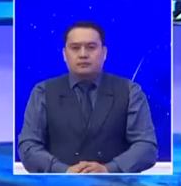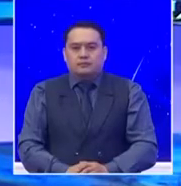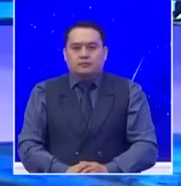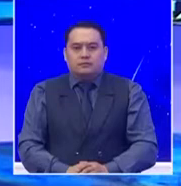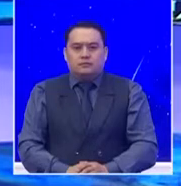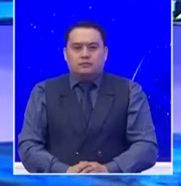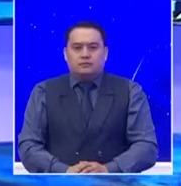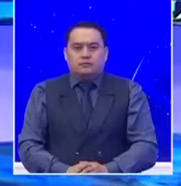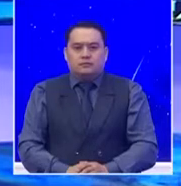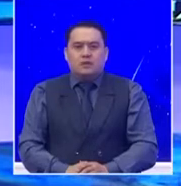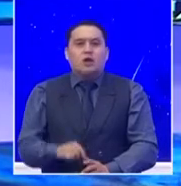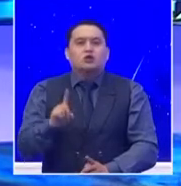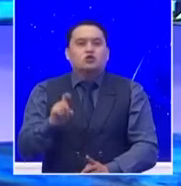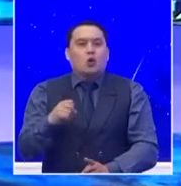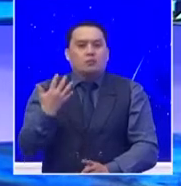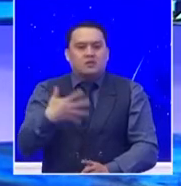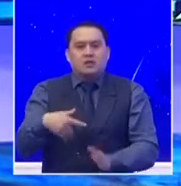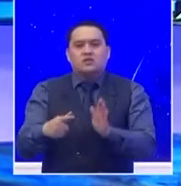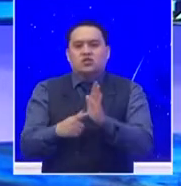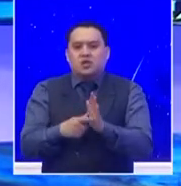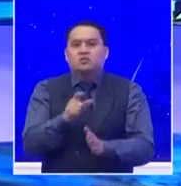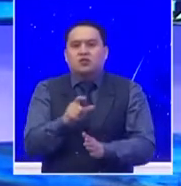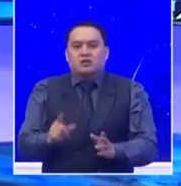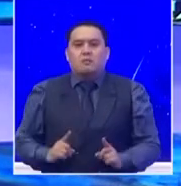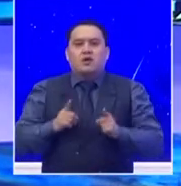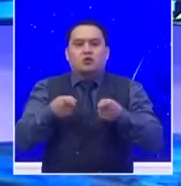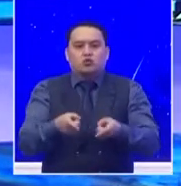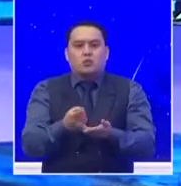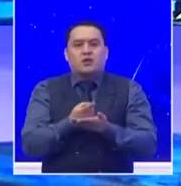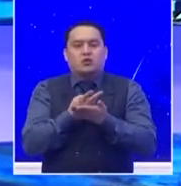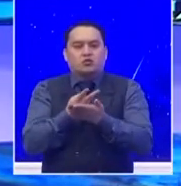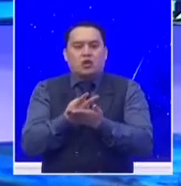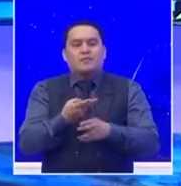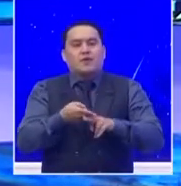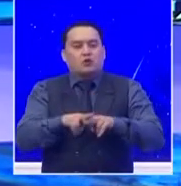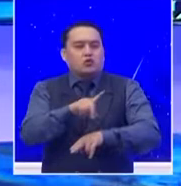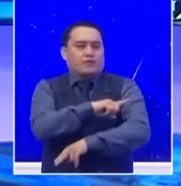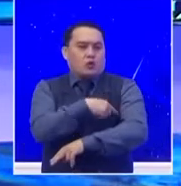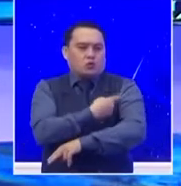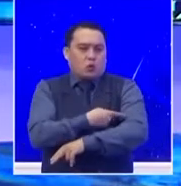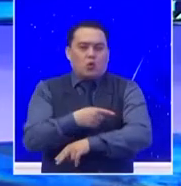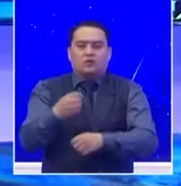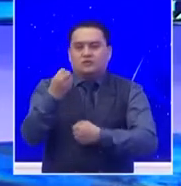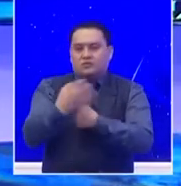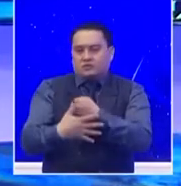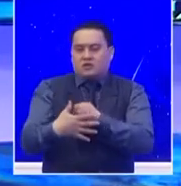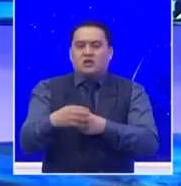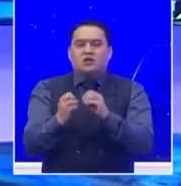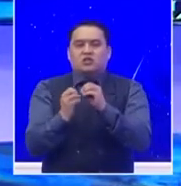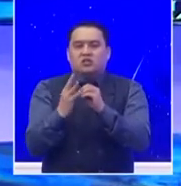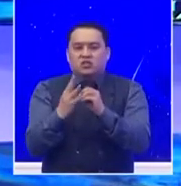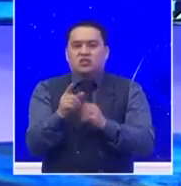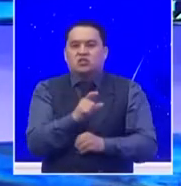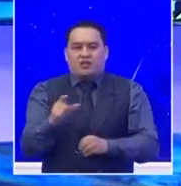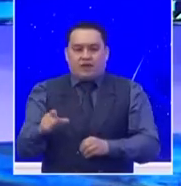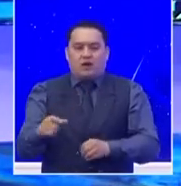К другим темам. Из 157 поступивших в Центр адаптации лиц без определенного места жительства у 14 был выявлен